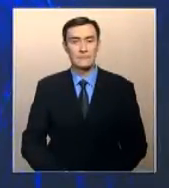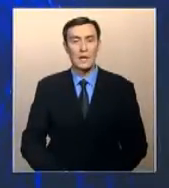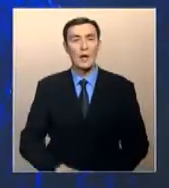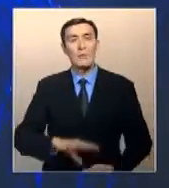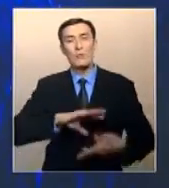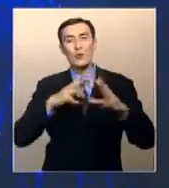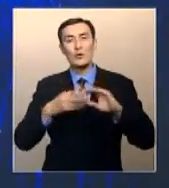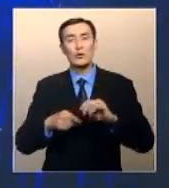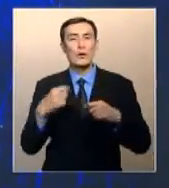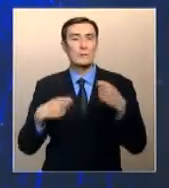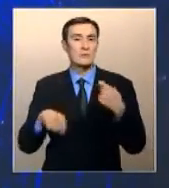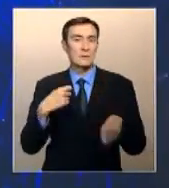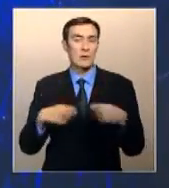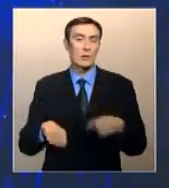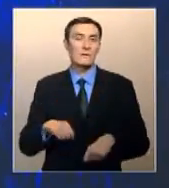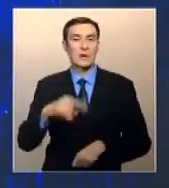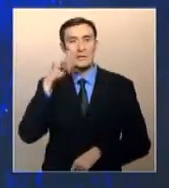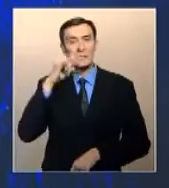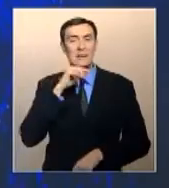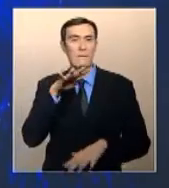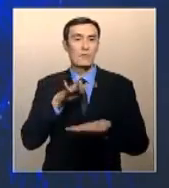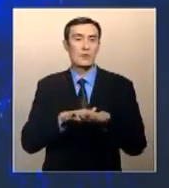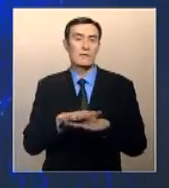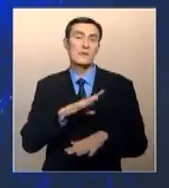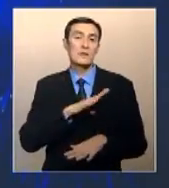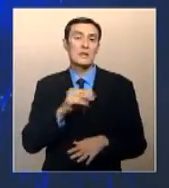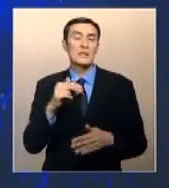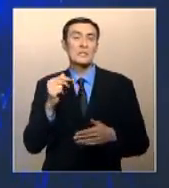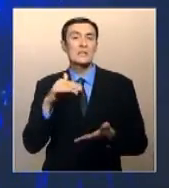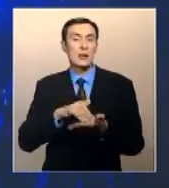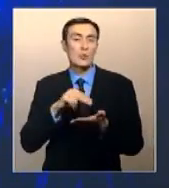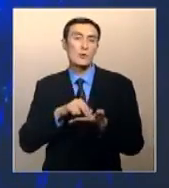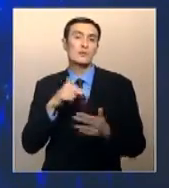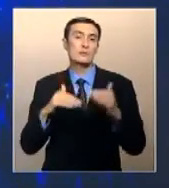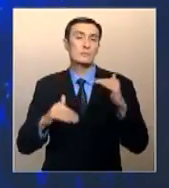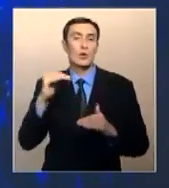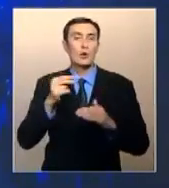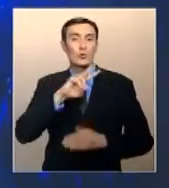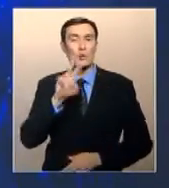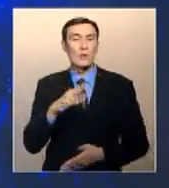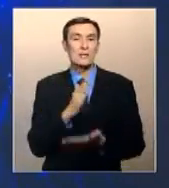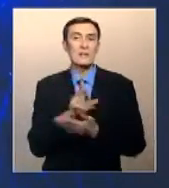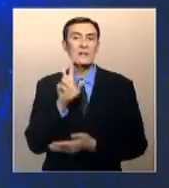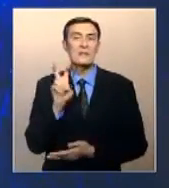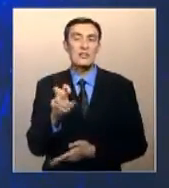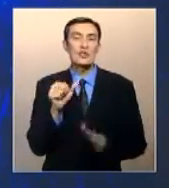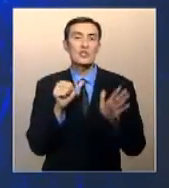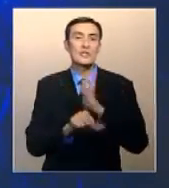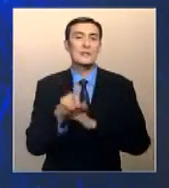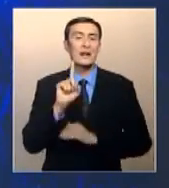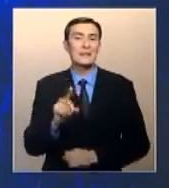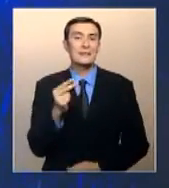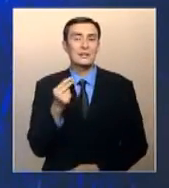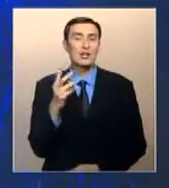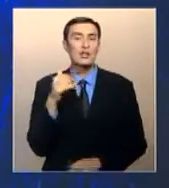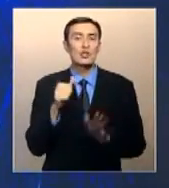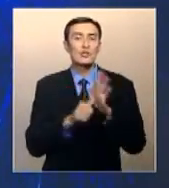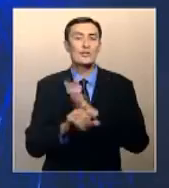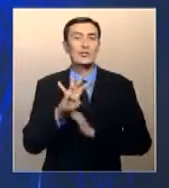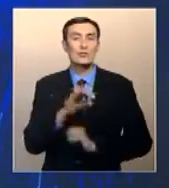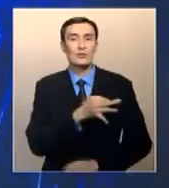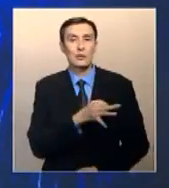По итогам дневной сессии на казахстанской фондовой бирже средневзвешенный курс доллара составил 261